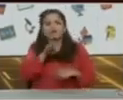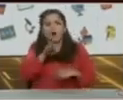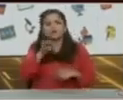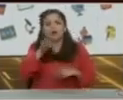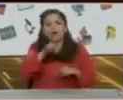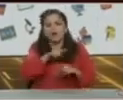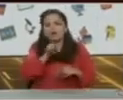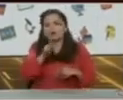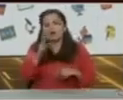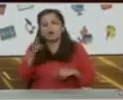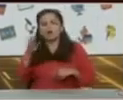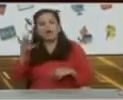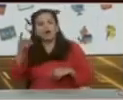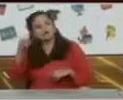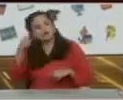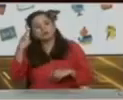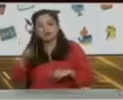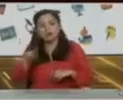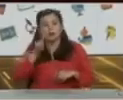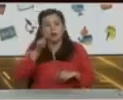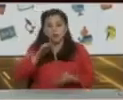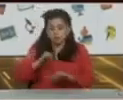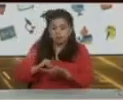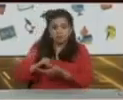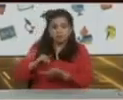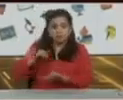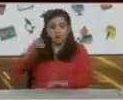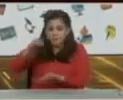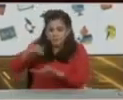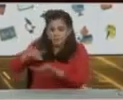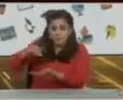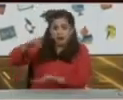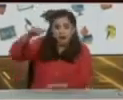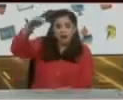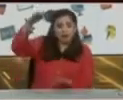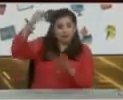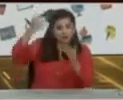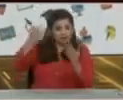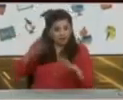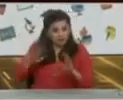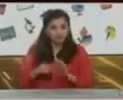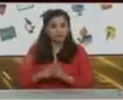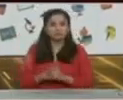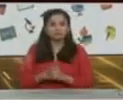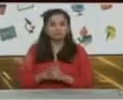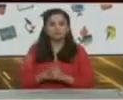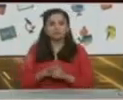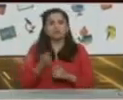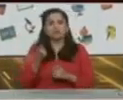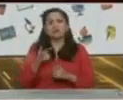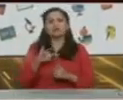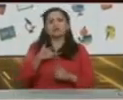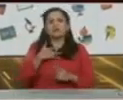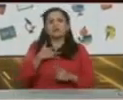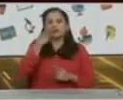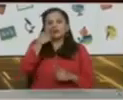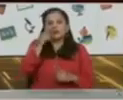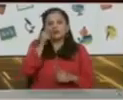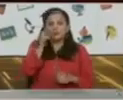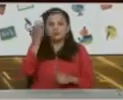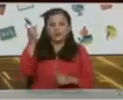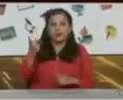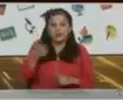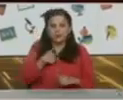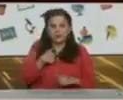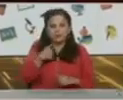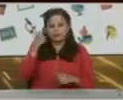रहता है। जैसे ही बच्चा थोड़ा बड़ा होता है तो एक लेवल पर